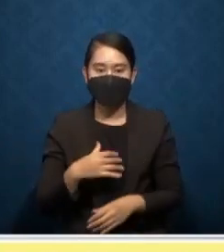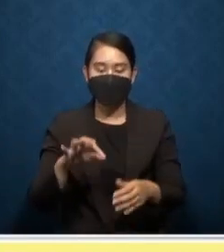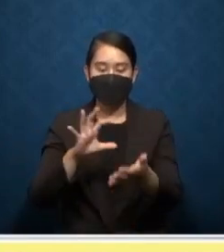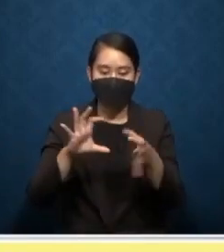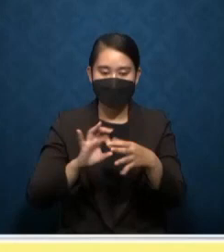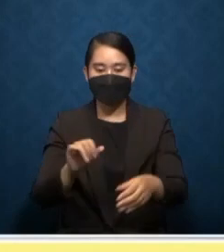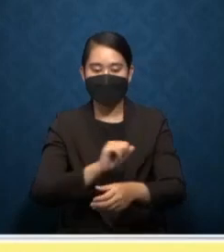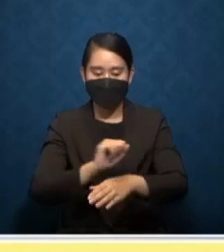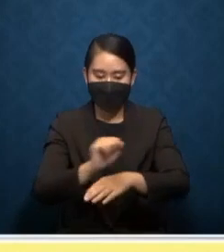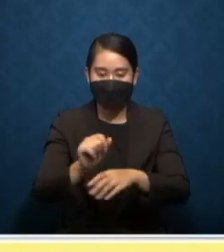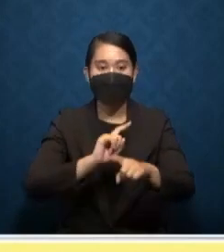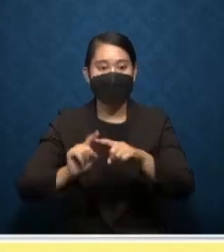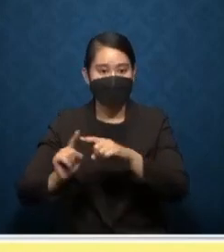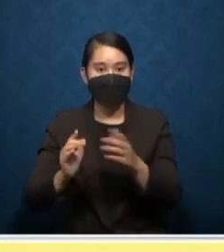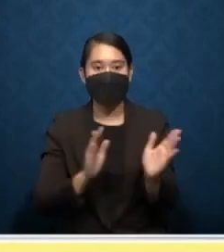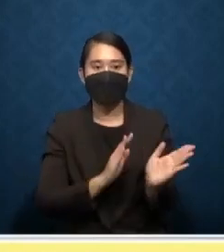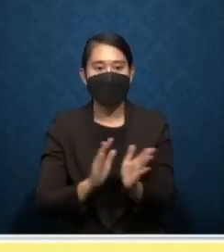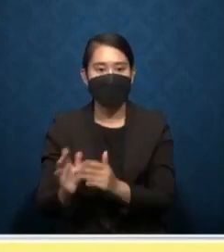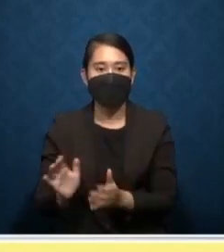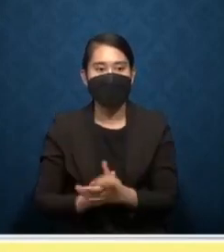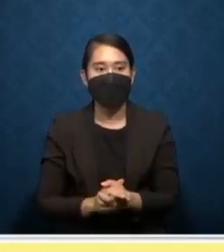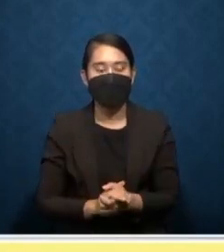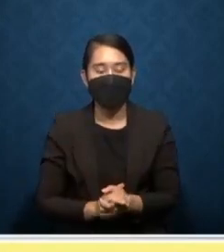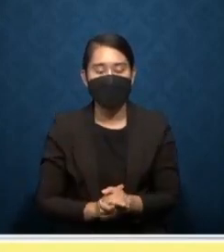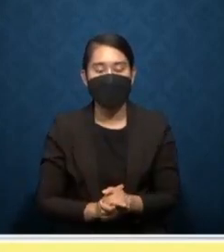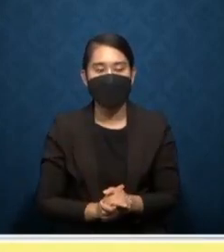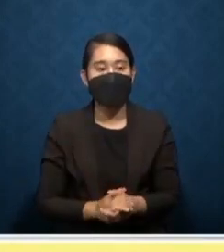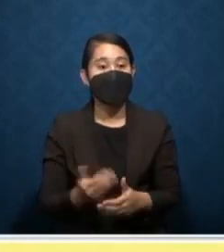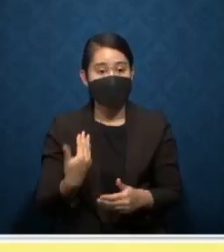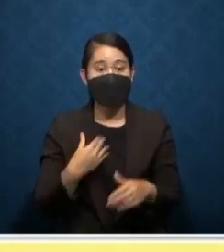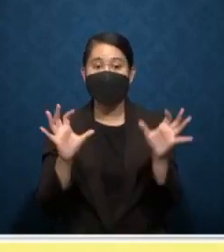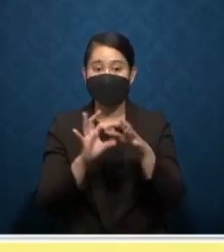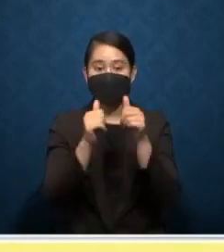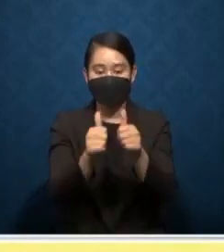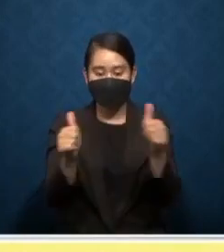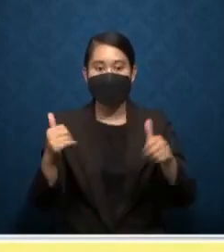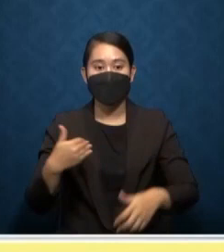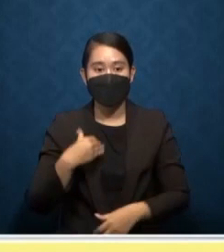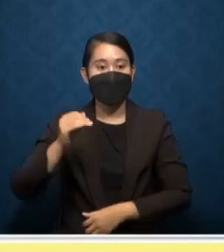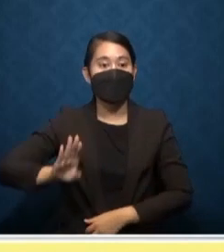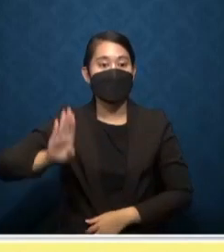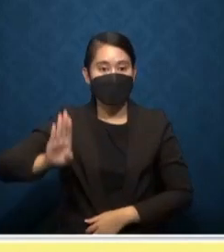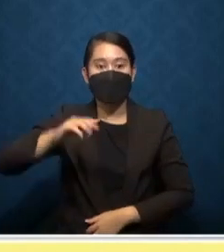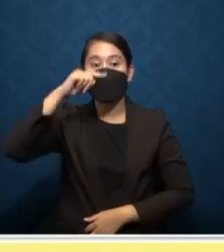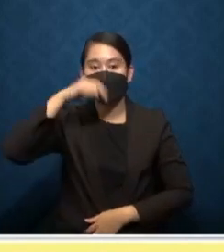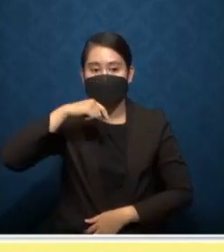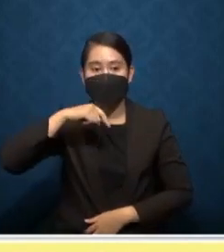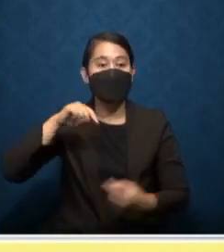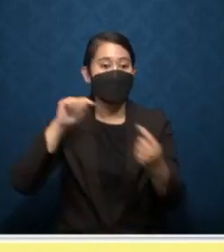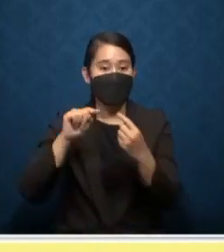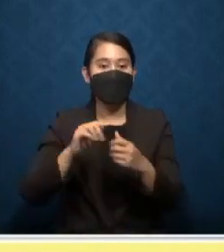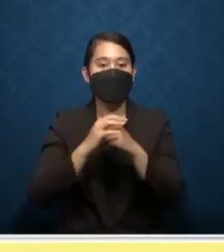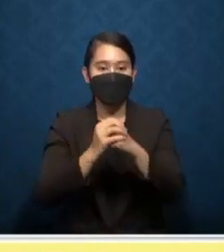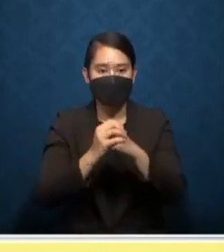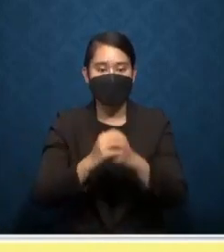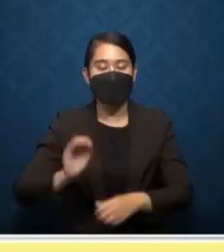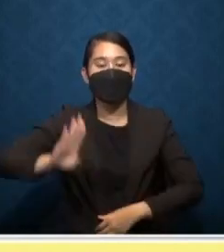butts forเรีนนดหนึครับว่ามัมส่งดี ๆ ที่เกิดขึ้นคือบริษัทในประเทศจีนนะ